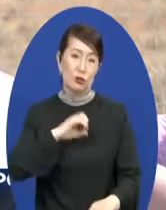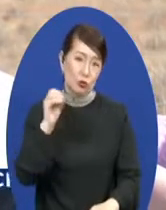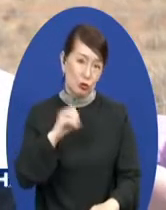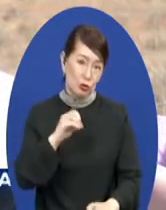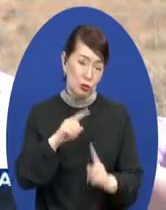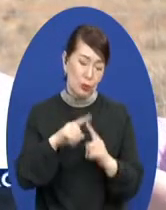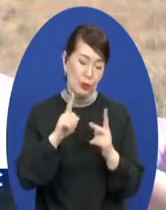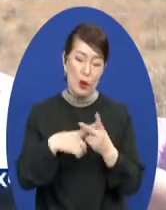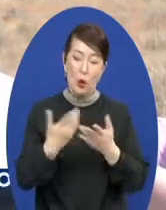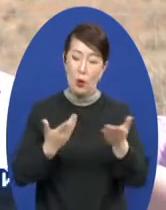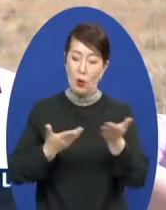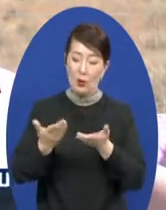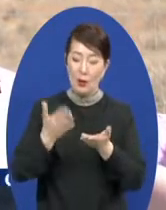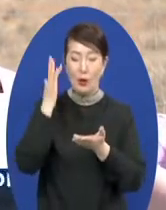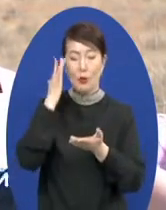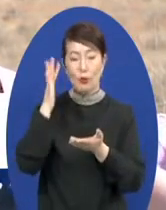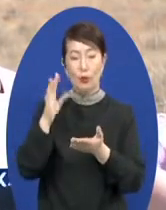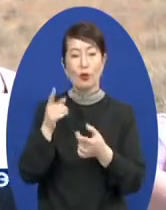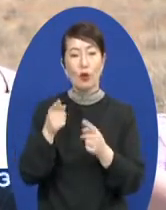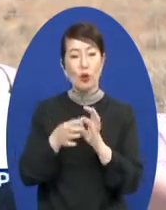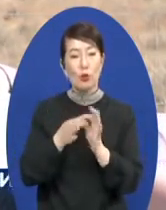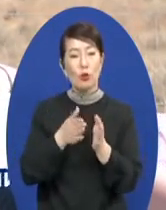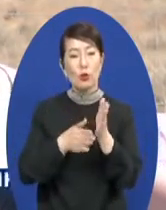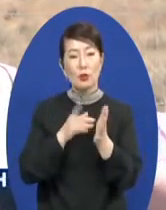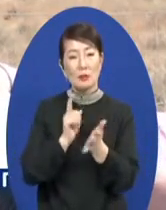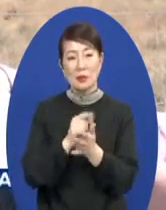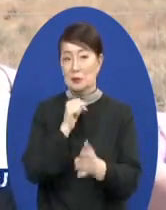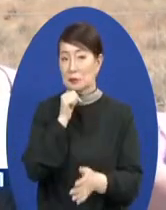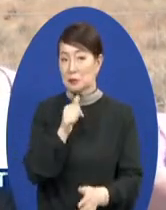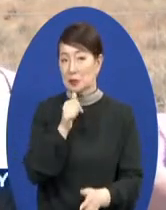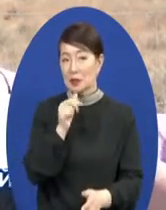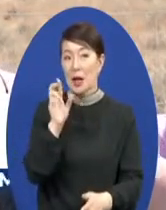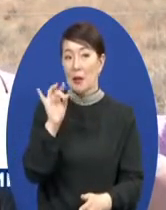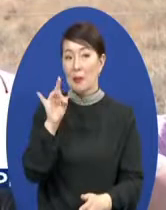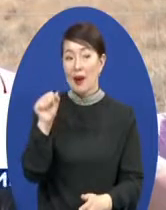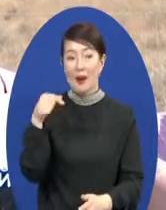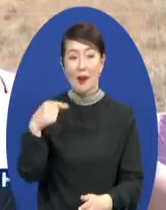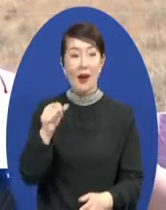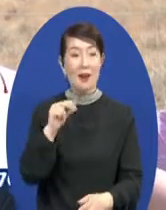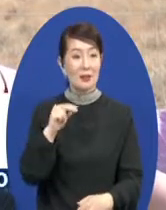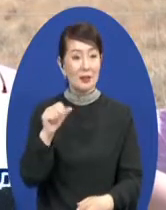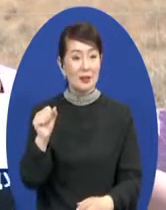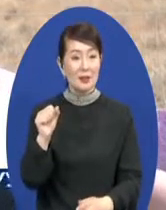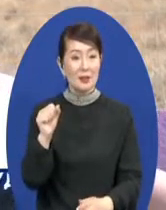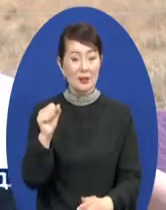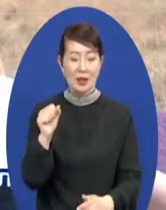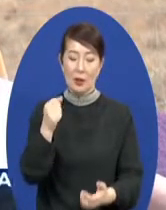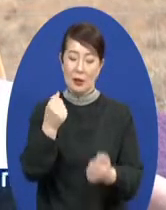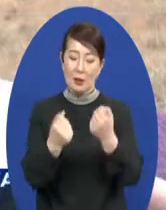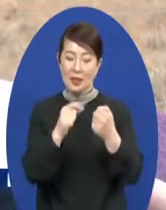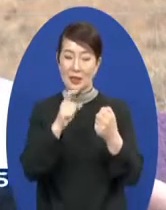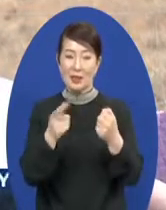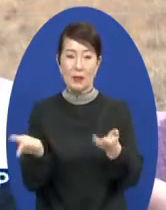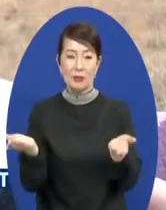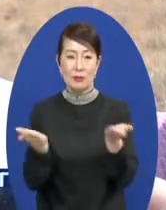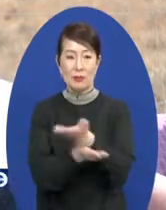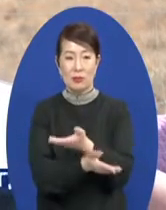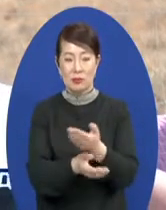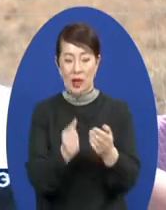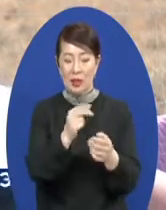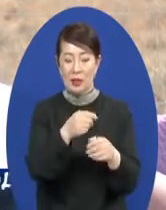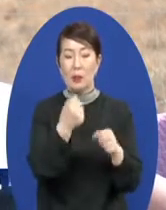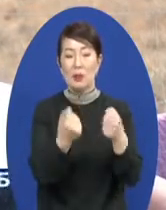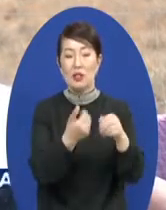дугаарт худалдааны бодлогын хувьд төмөр замаар экспортлох шаардлагагүй бараа бүтээгдэхүүн ачааг одоо авцан руу шилжүүлэн ачуулаад